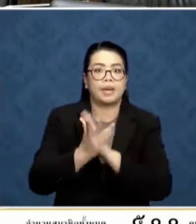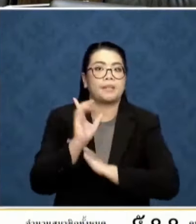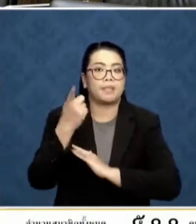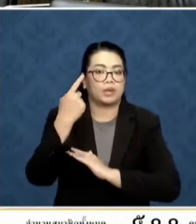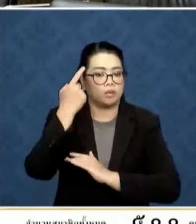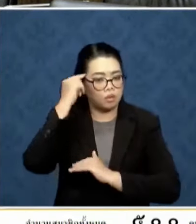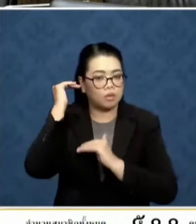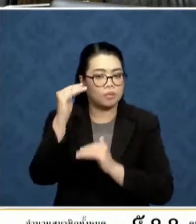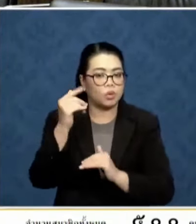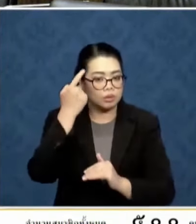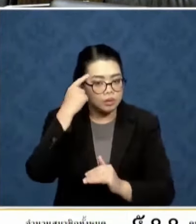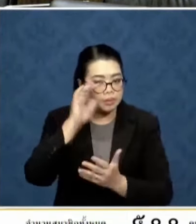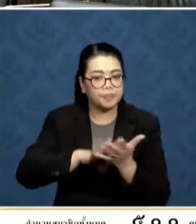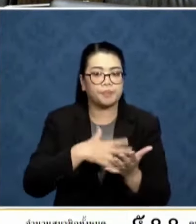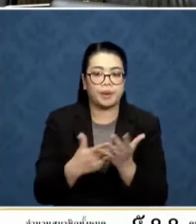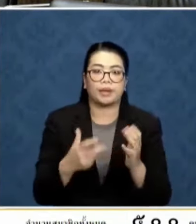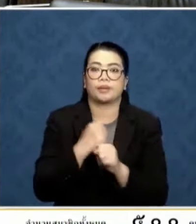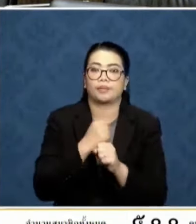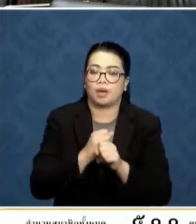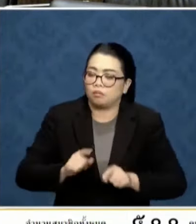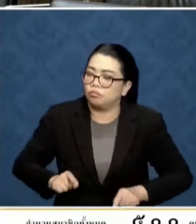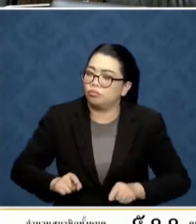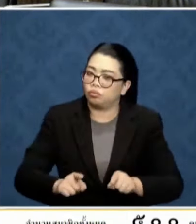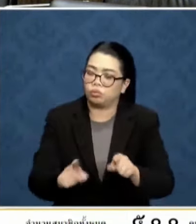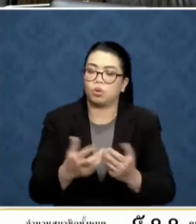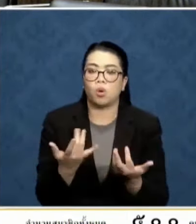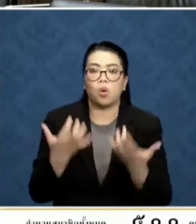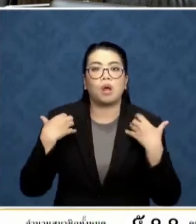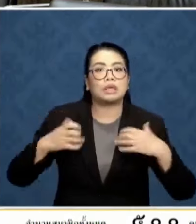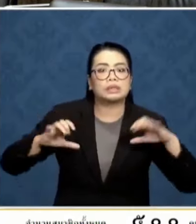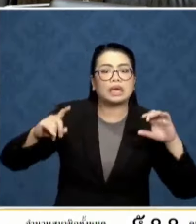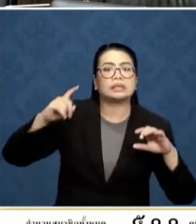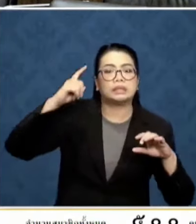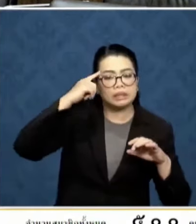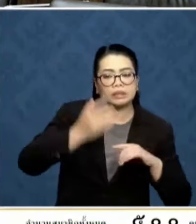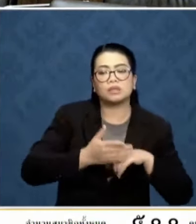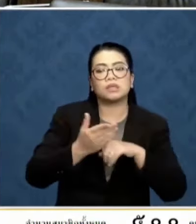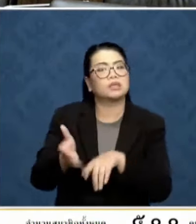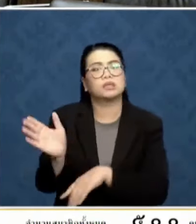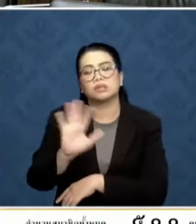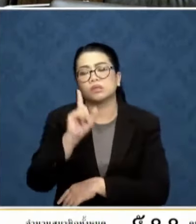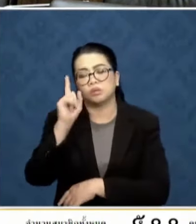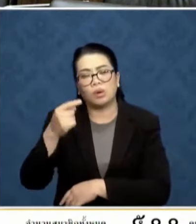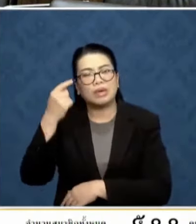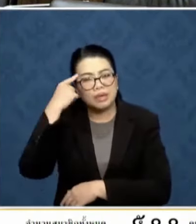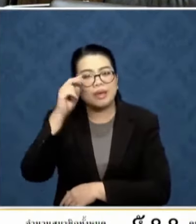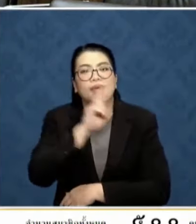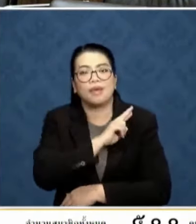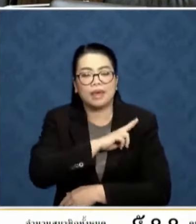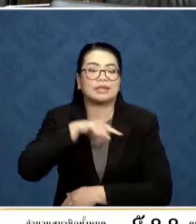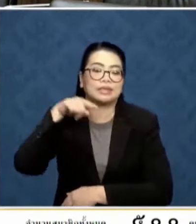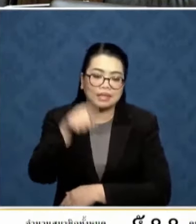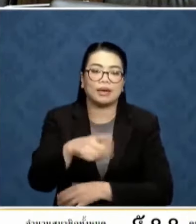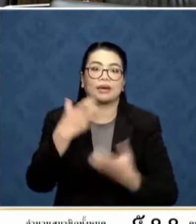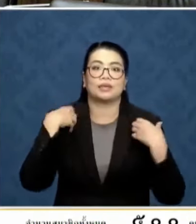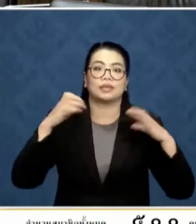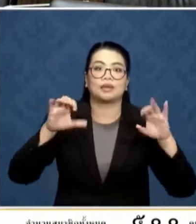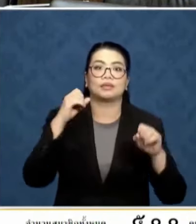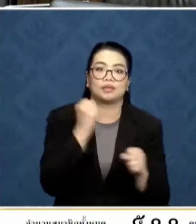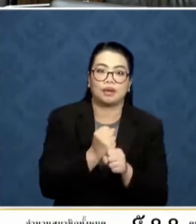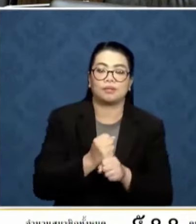กำหนดทิศทางและนโยบายให้ทำงานเชิงรุกครับอย่ารอให้ราชการไปคิดครับและเสนอท่านครับท่านต้องเป็นคนคิดและสั่งให้ข้าราชการทำนะ